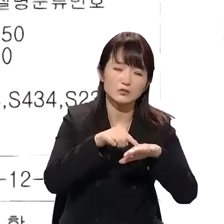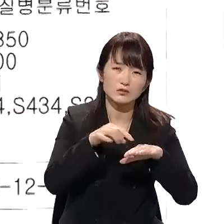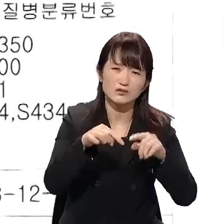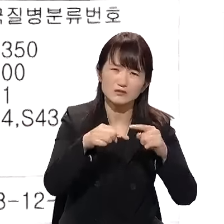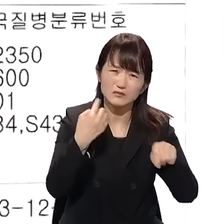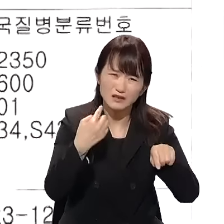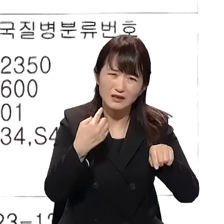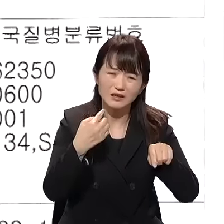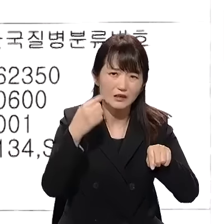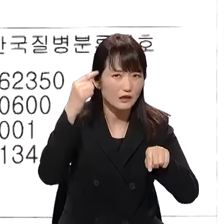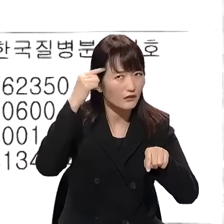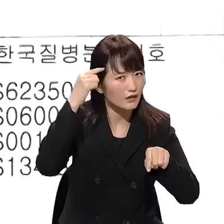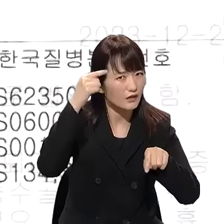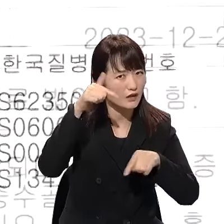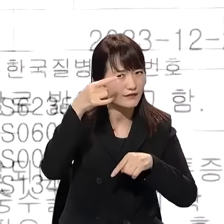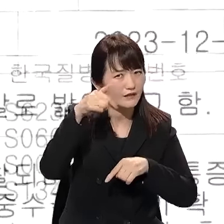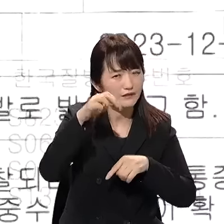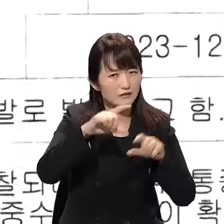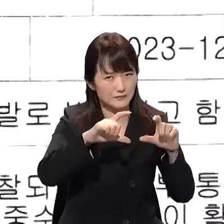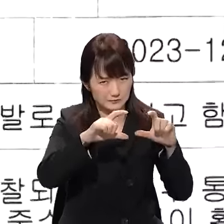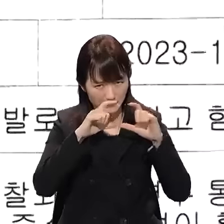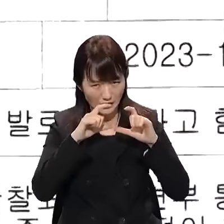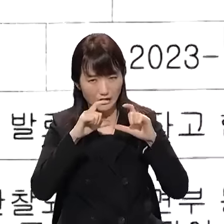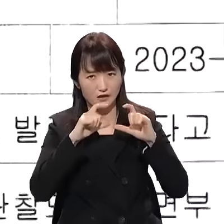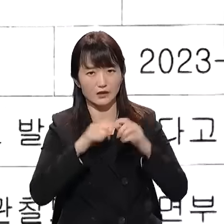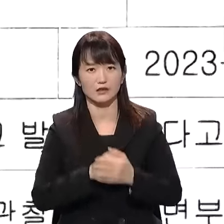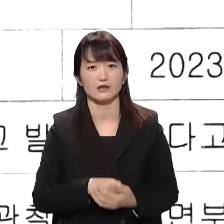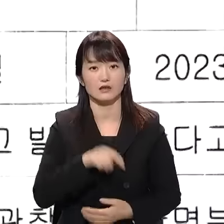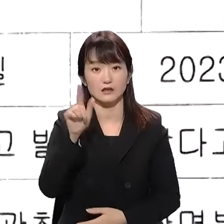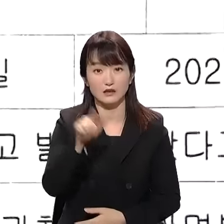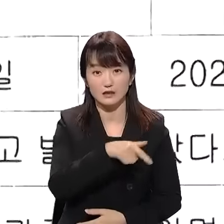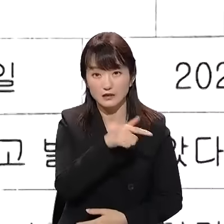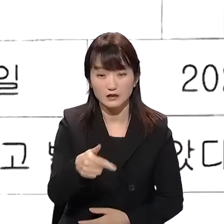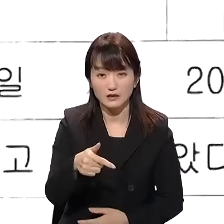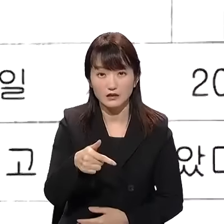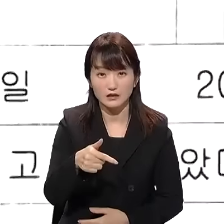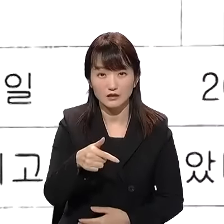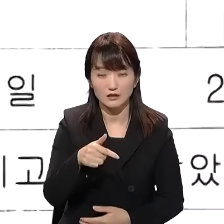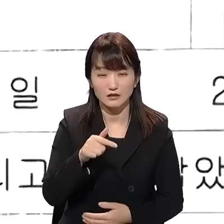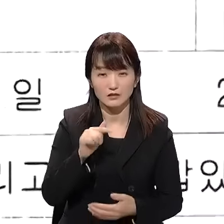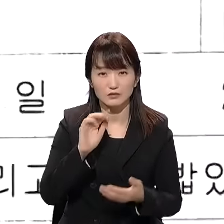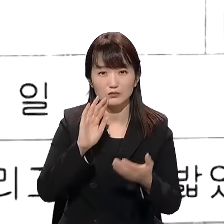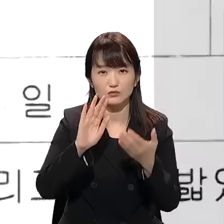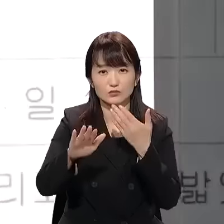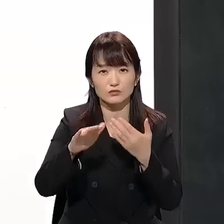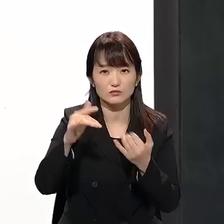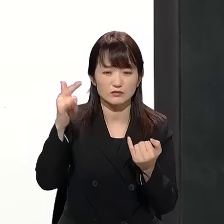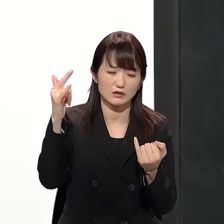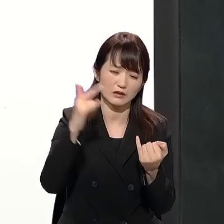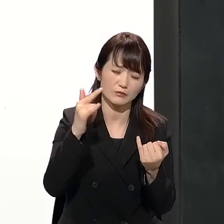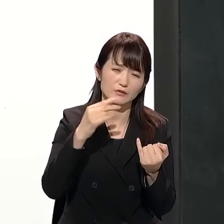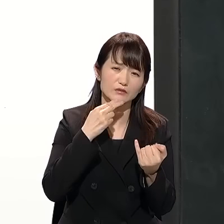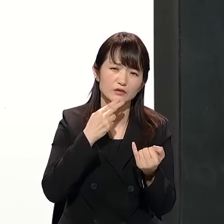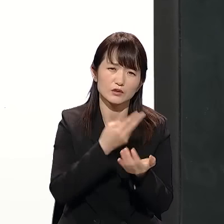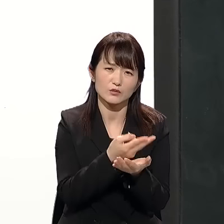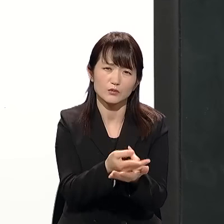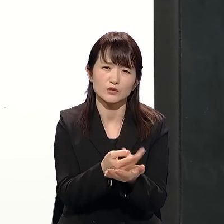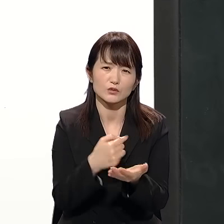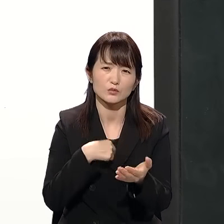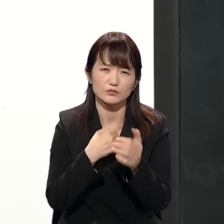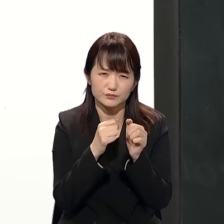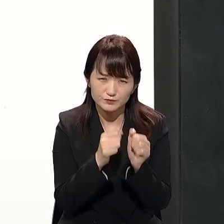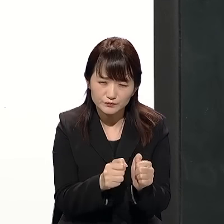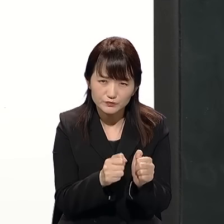골절되고 외 진단까지 받았지만 거의 하루가 넘게 햇빛도 들어오지 않은 병실의 홀로 있었다고 합니다